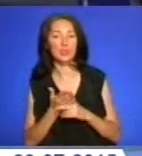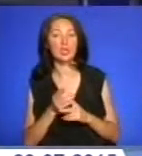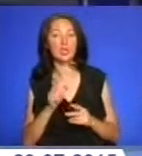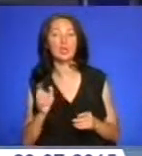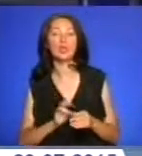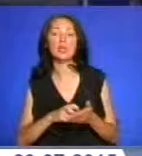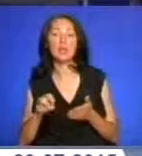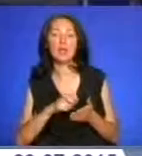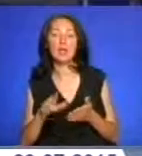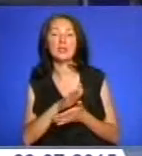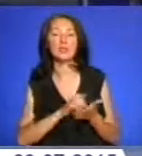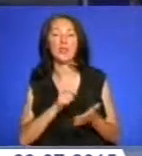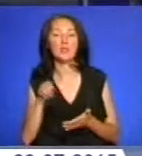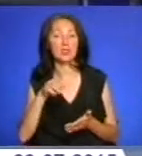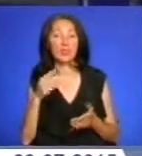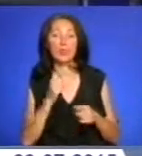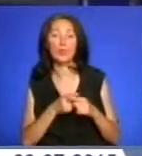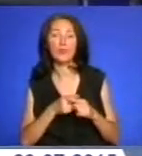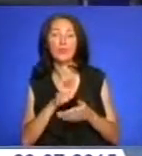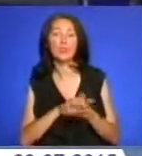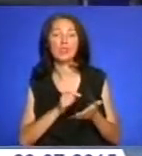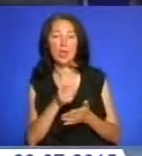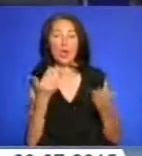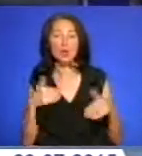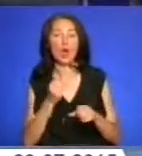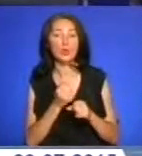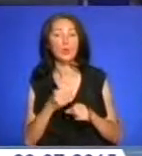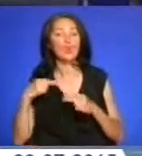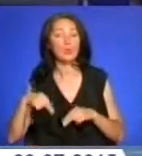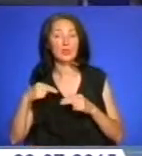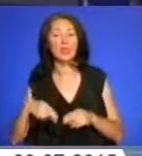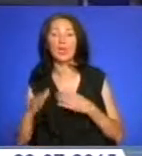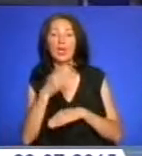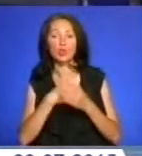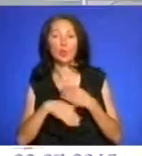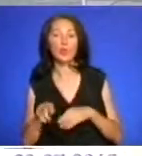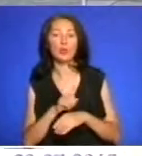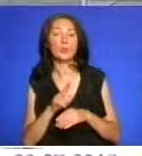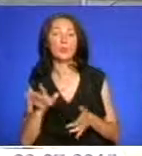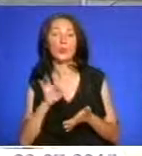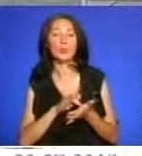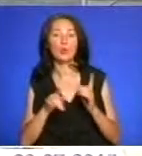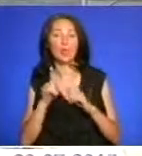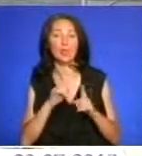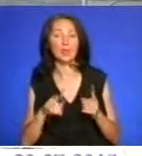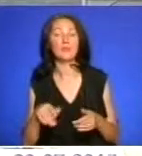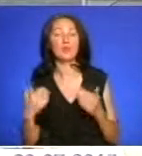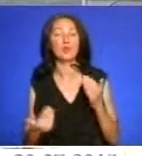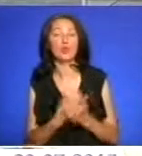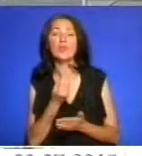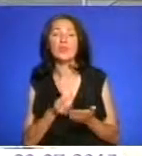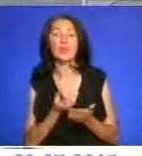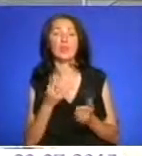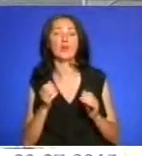документів вже опрацювали спеціалісти управління соціального захисту населення Тернопільської міської ради. Нові тарифи змусили